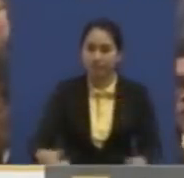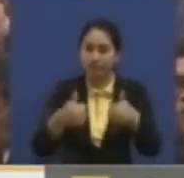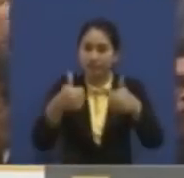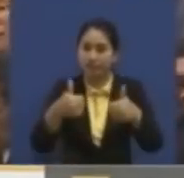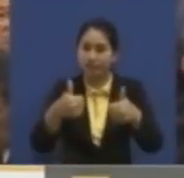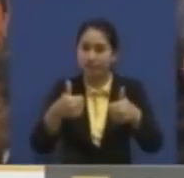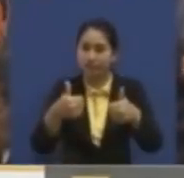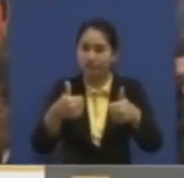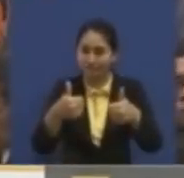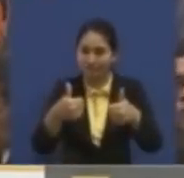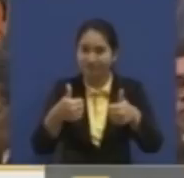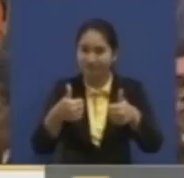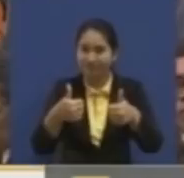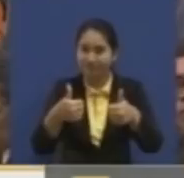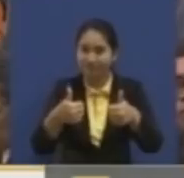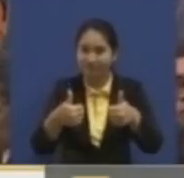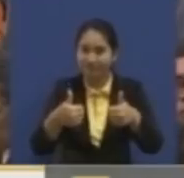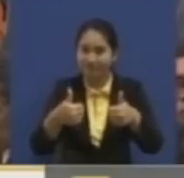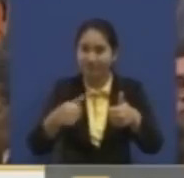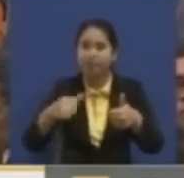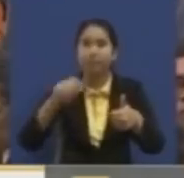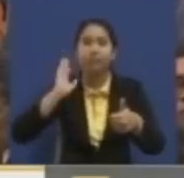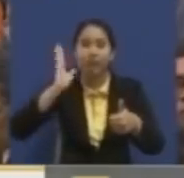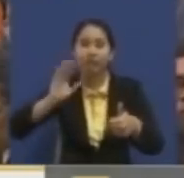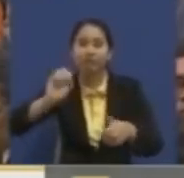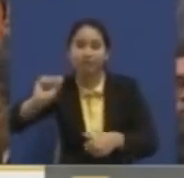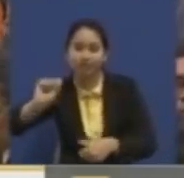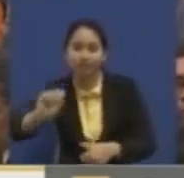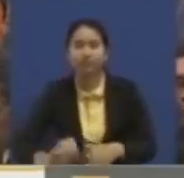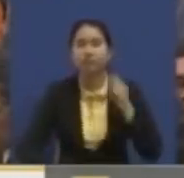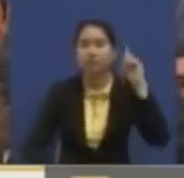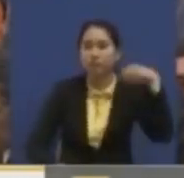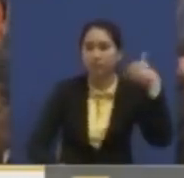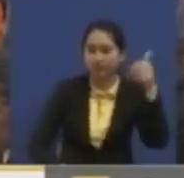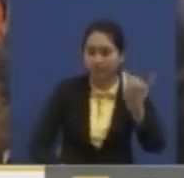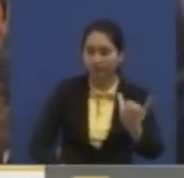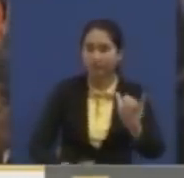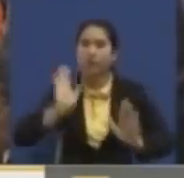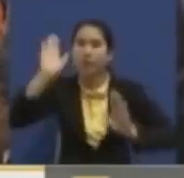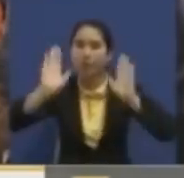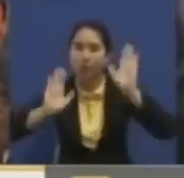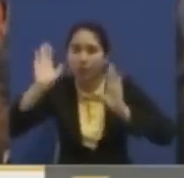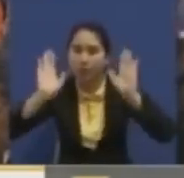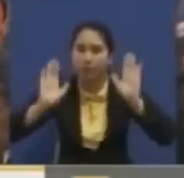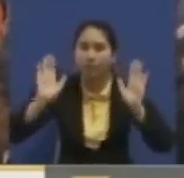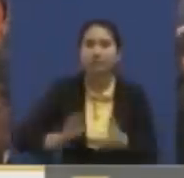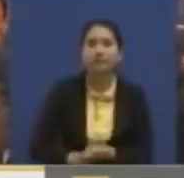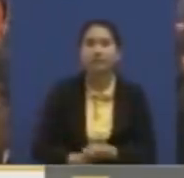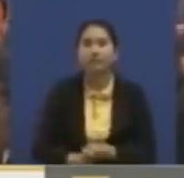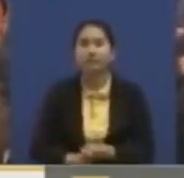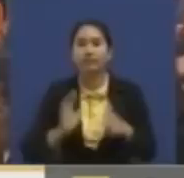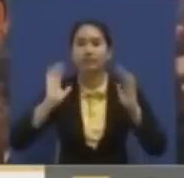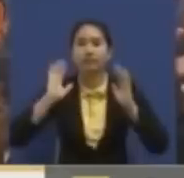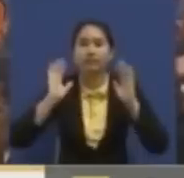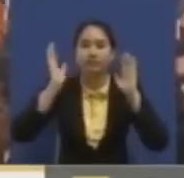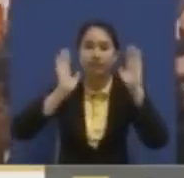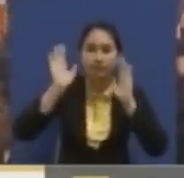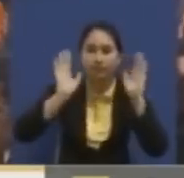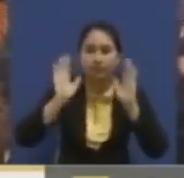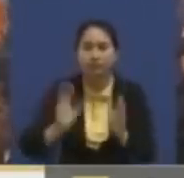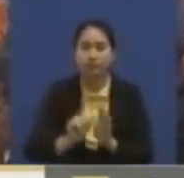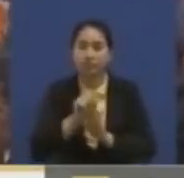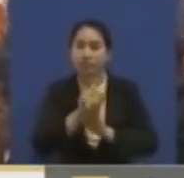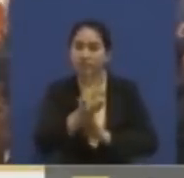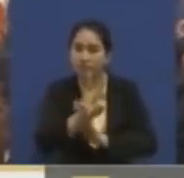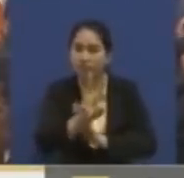ติท่านเยาวลักษณ์อภิปรายเพื่อที่จะแสดงวิสัยทัศน์ท่านละ2นาทีค่ะเพื่อให้ประชาชนทั้งประเทศที่เฝ้าดูอยู่นะ